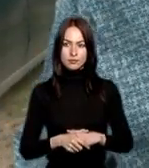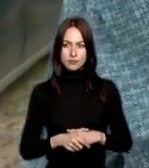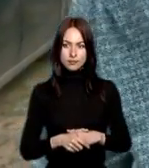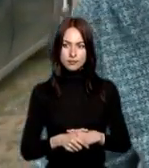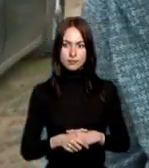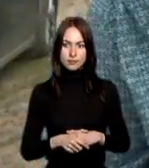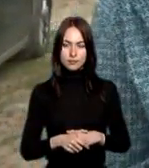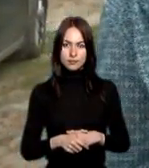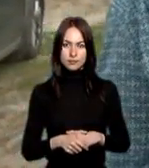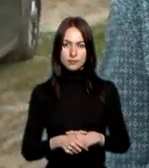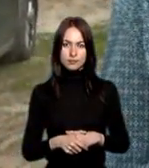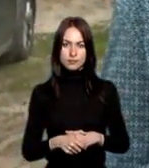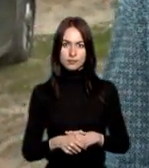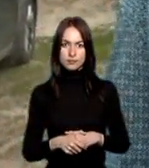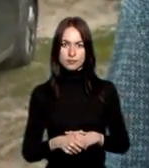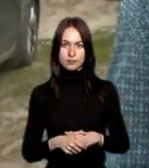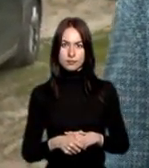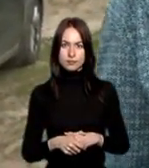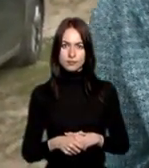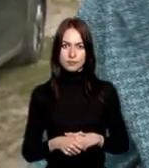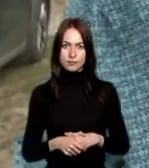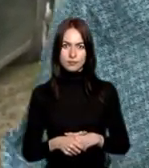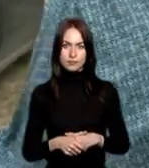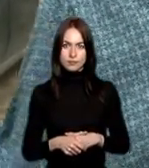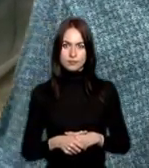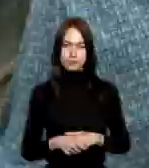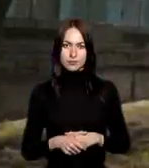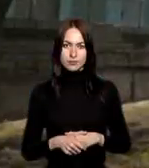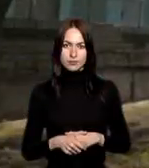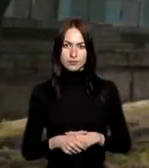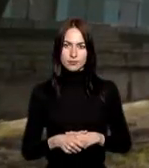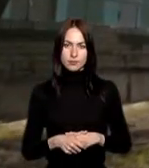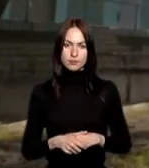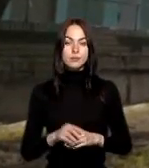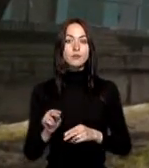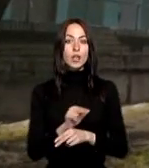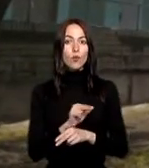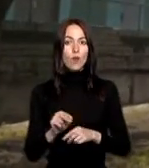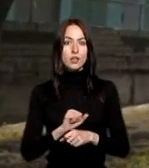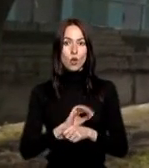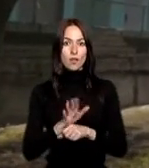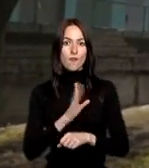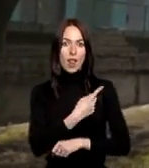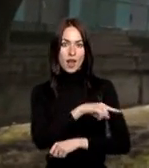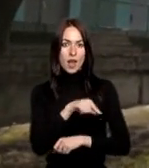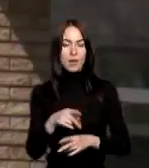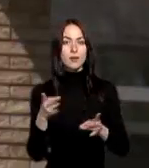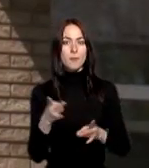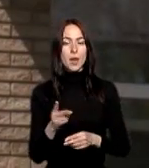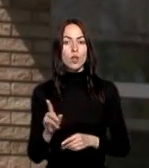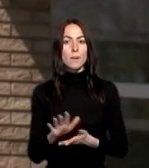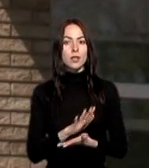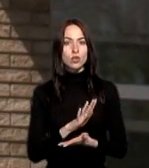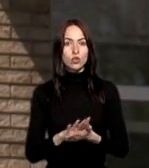просто підійшли к ямі, кинути землю, як звичайно, по традиції. Лікувати коронавірус у лікарні мають безкоштовно,